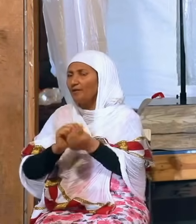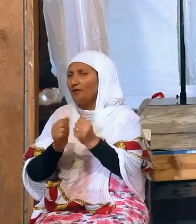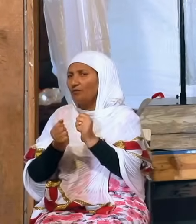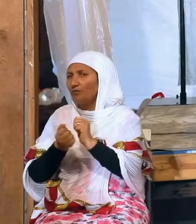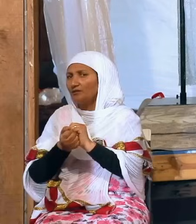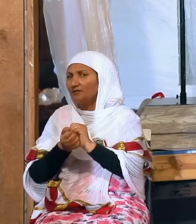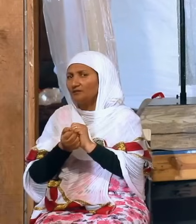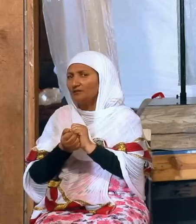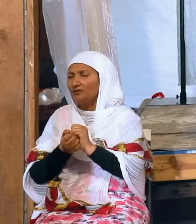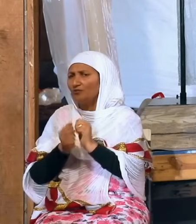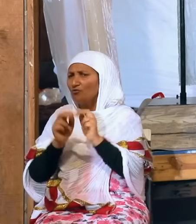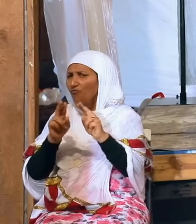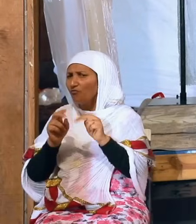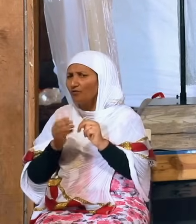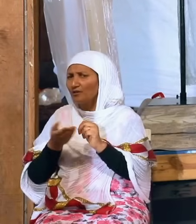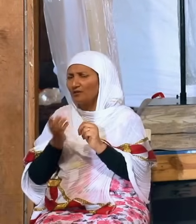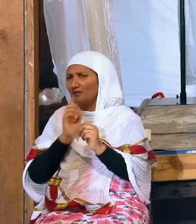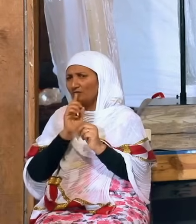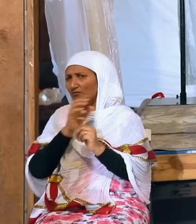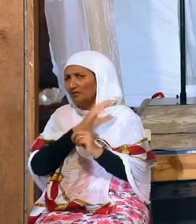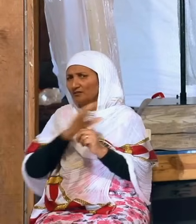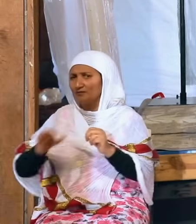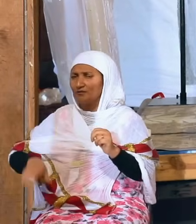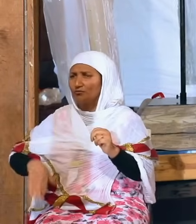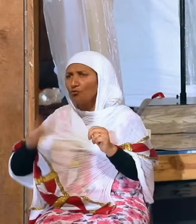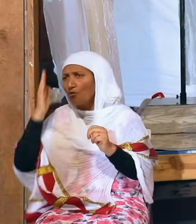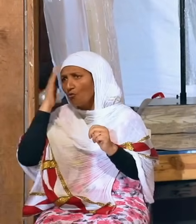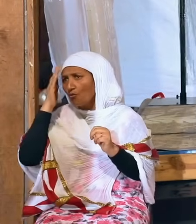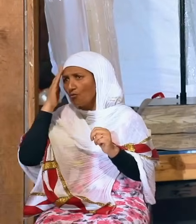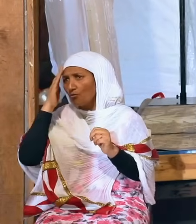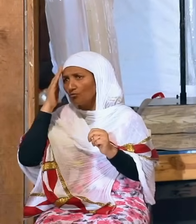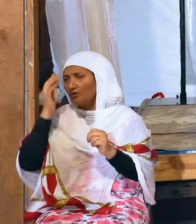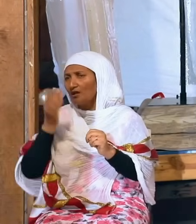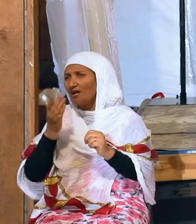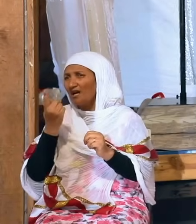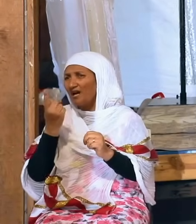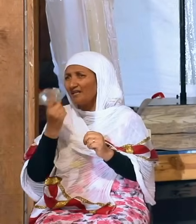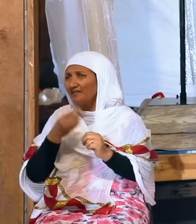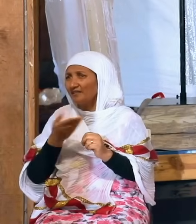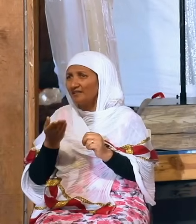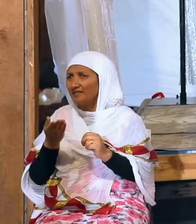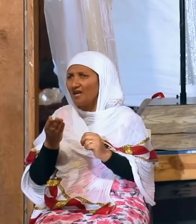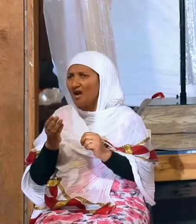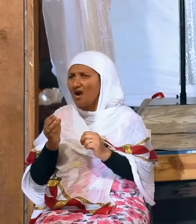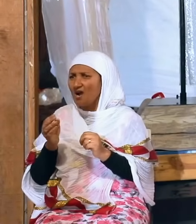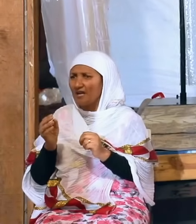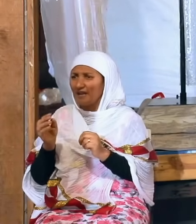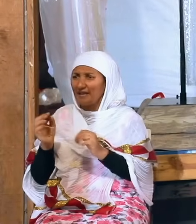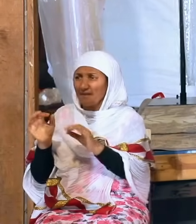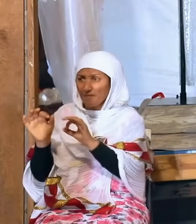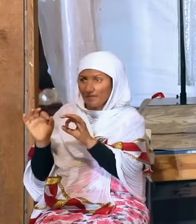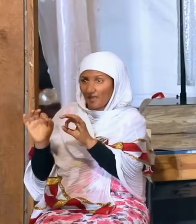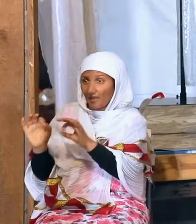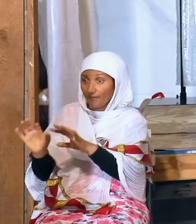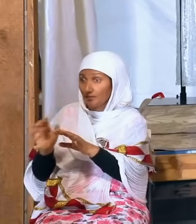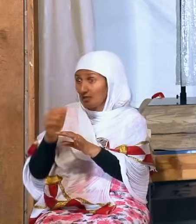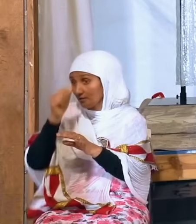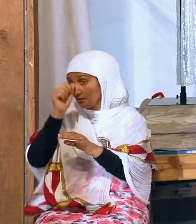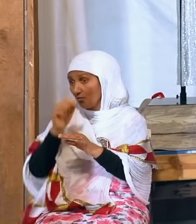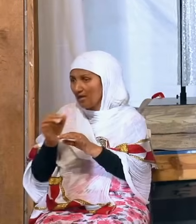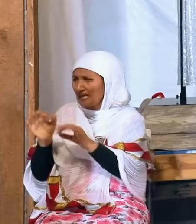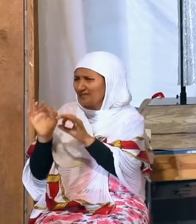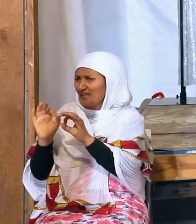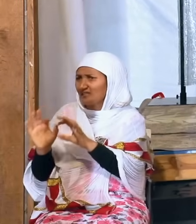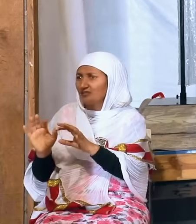ክርስቲያኖች በጣም ክፉ ነገር ነው ወቁት አንድ ነገር አምሮሮ የሚጣላ ሰው ከጥላቻው ጽናት የተነሳ